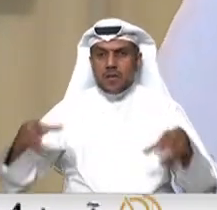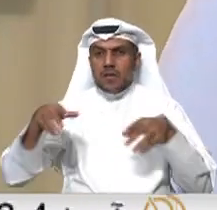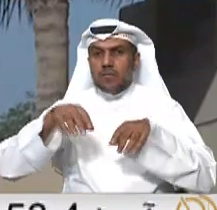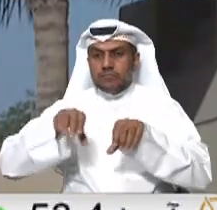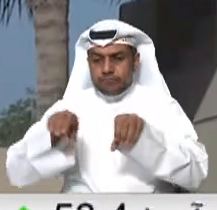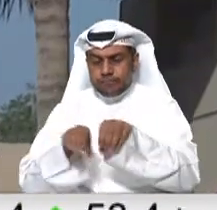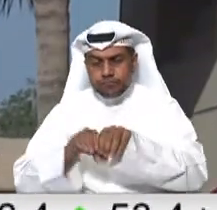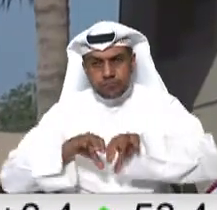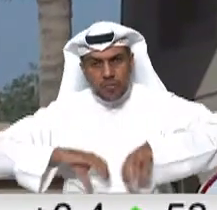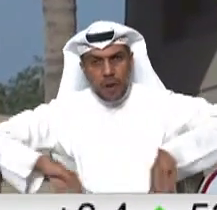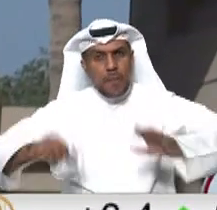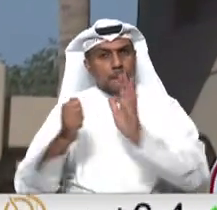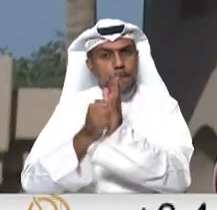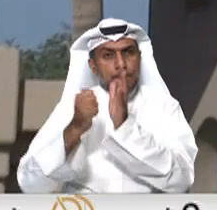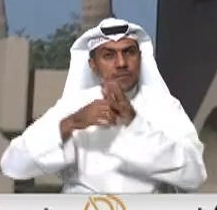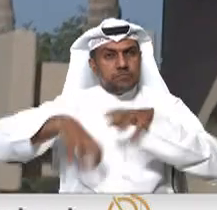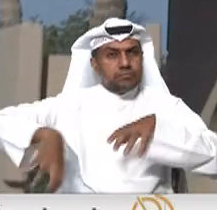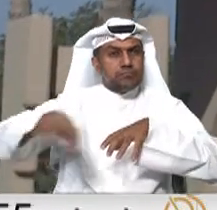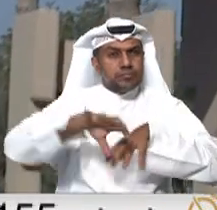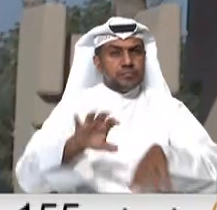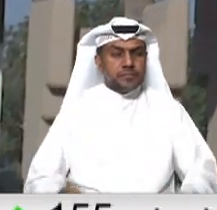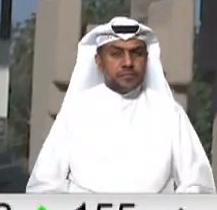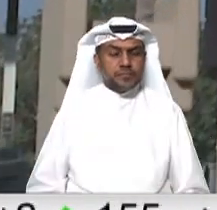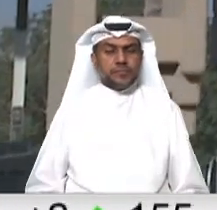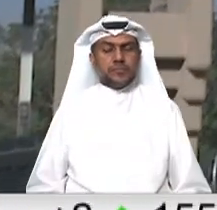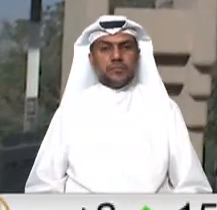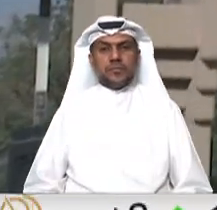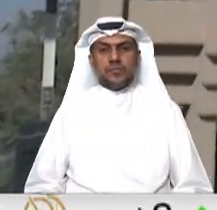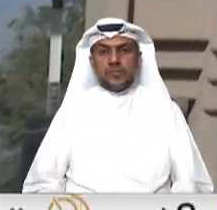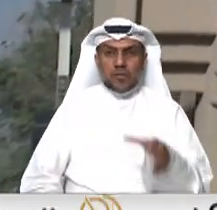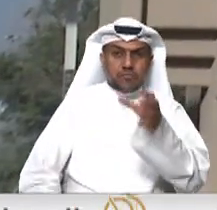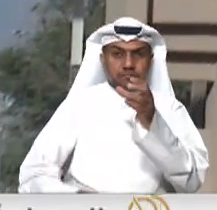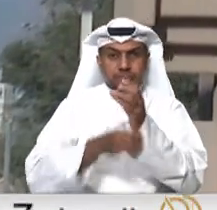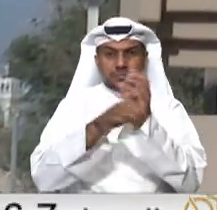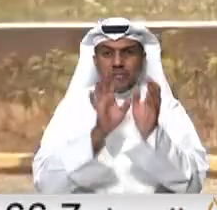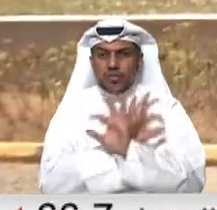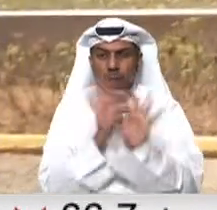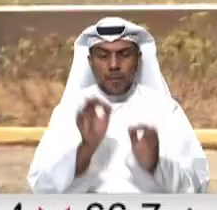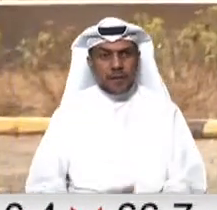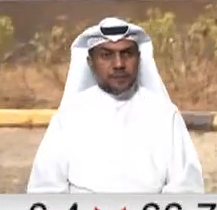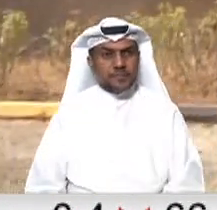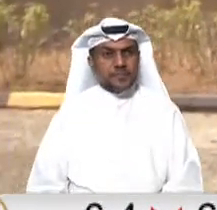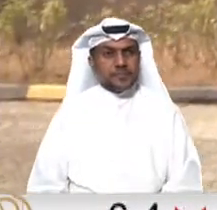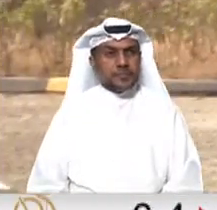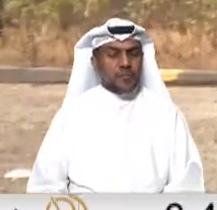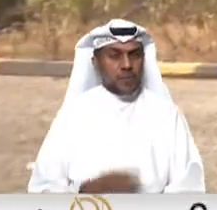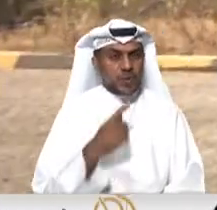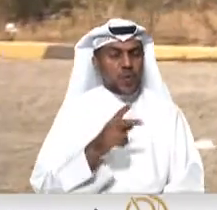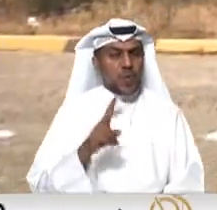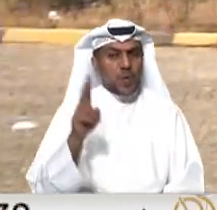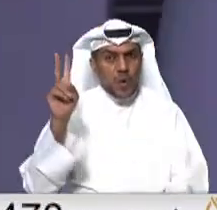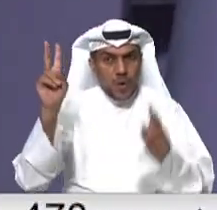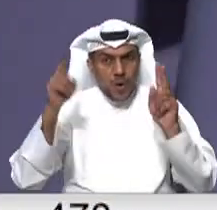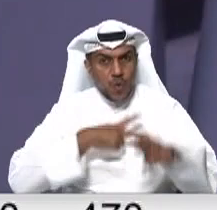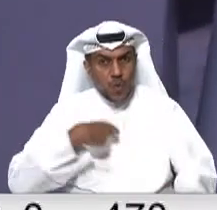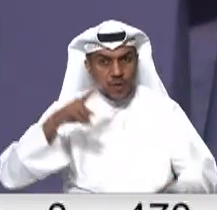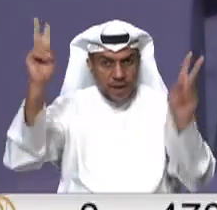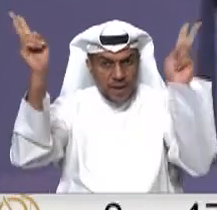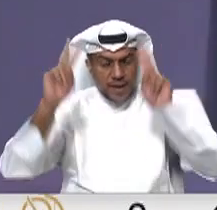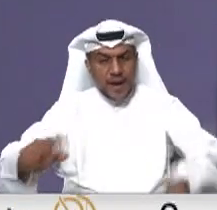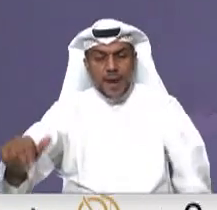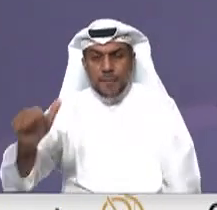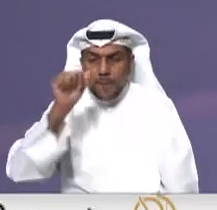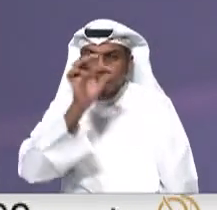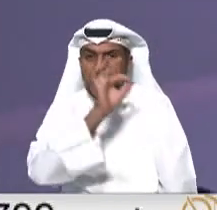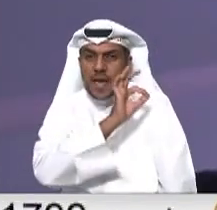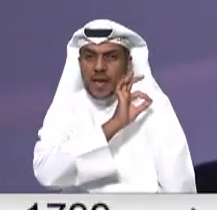المانع. التعاون المثمر بين المؤسسة العامة للرعاية السكنية ووزارة الكهرباء والماء ساهم في تسريع